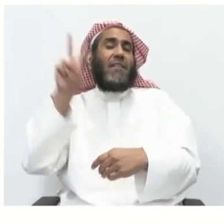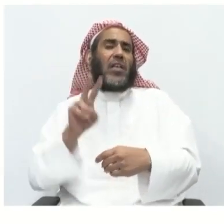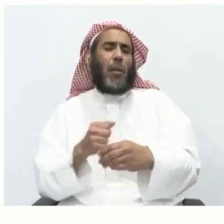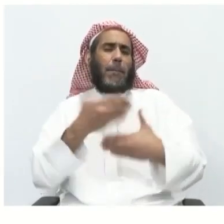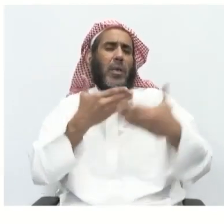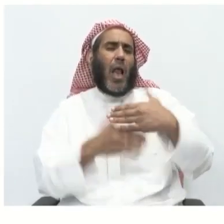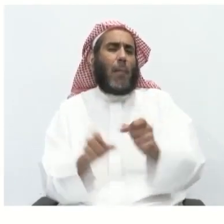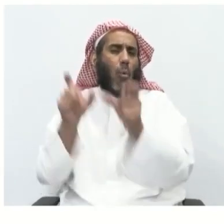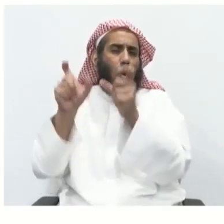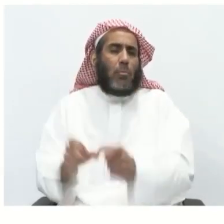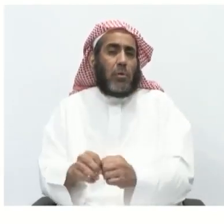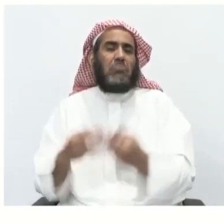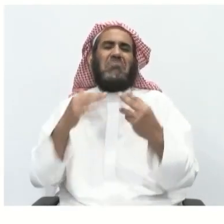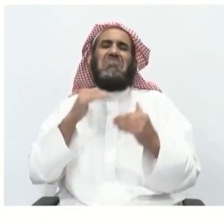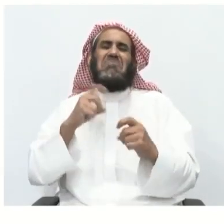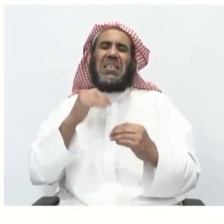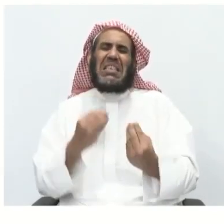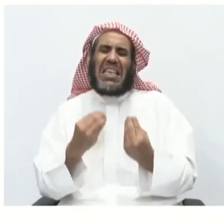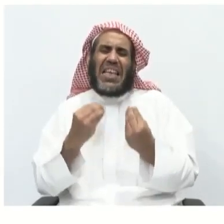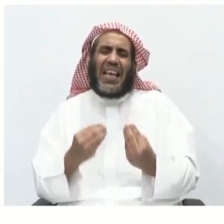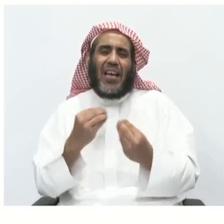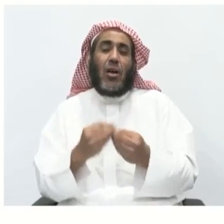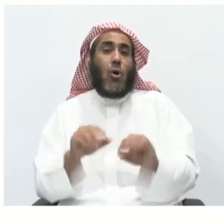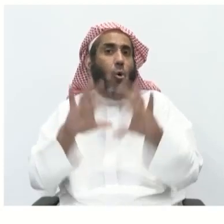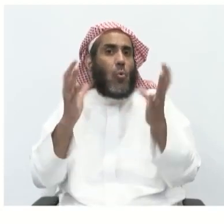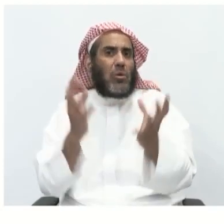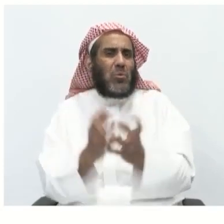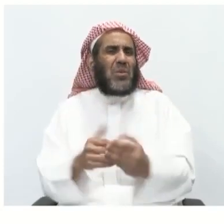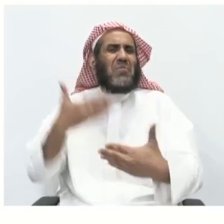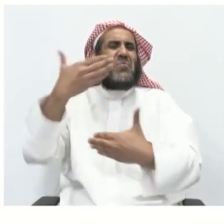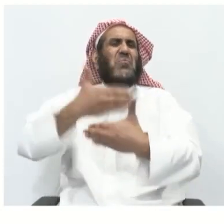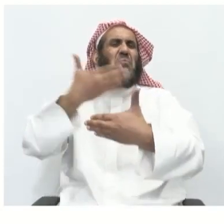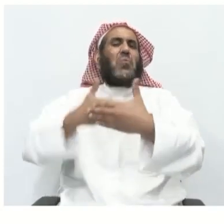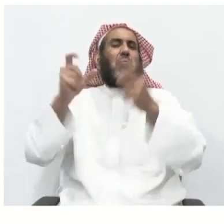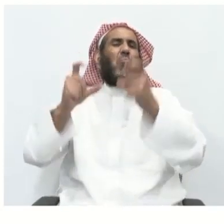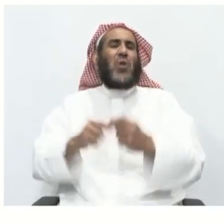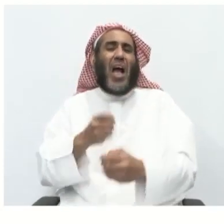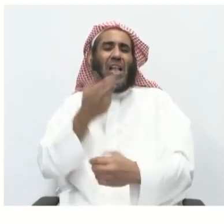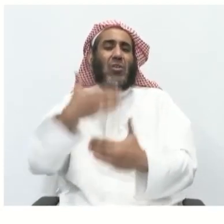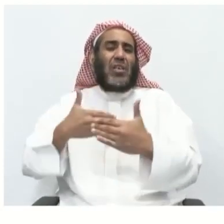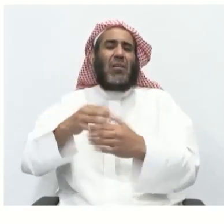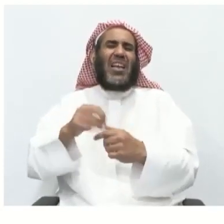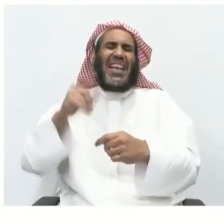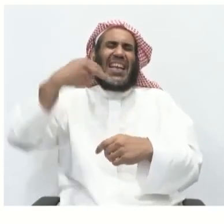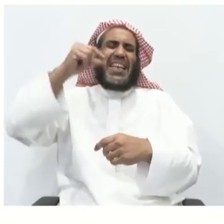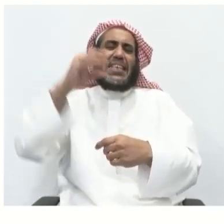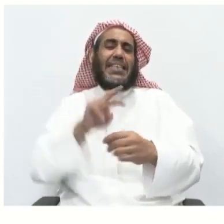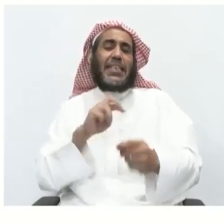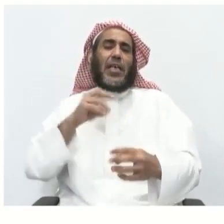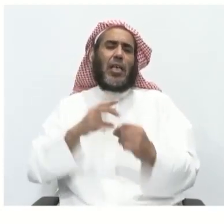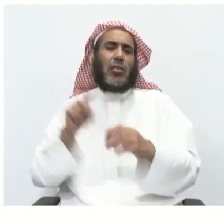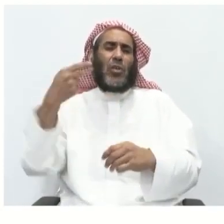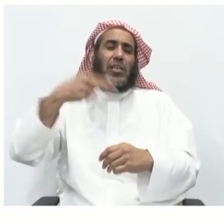مقاومته بطيئه وتوصف معيقات النضج مع ادويه الاخرى التي تهاجم